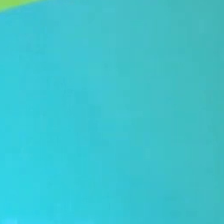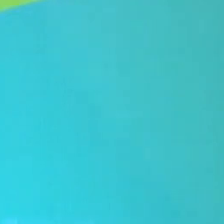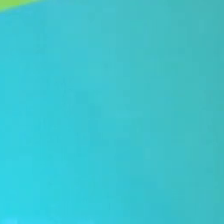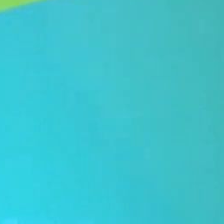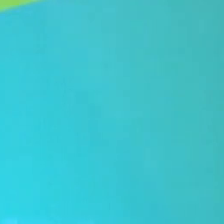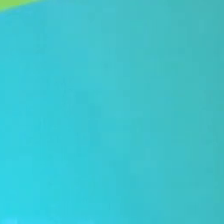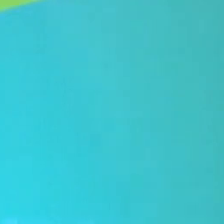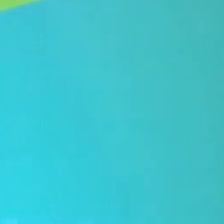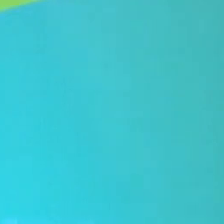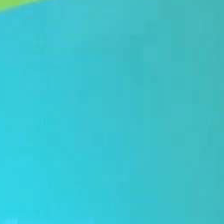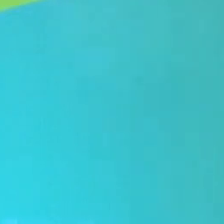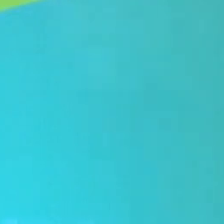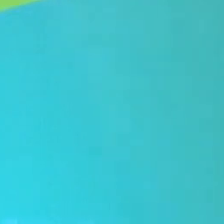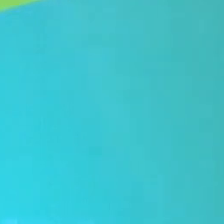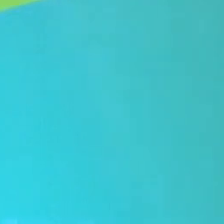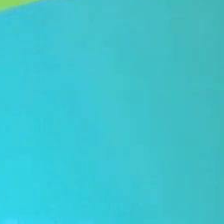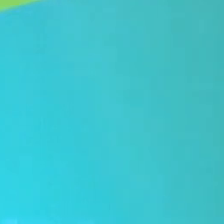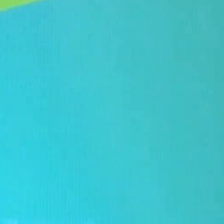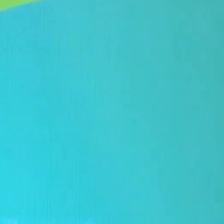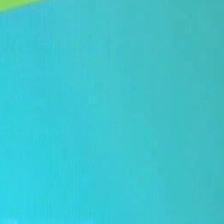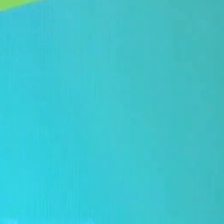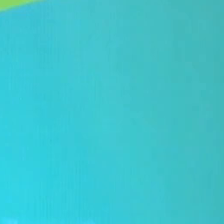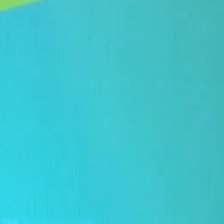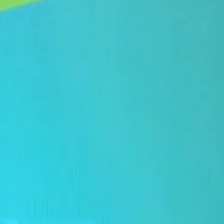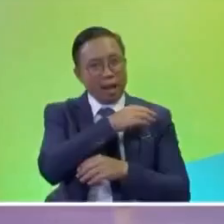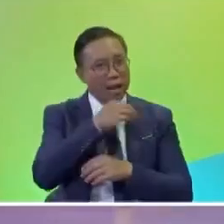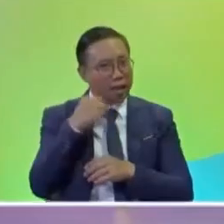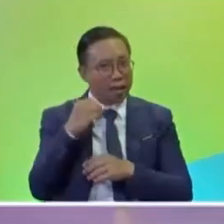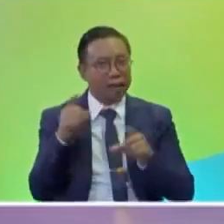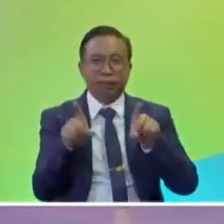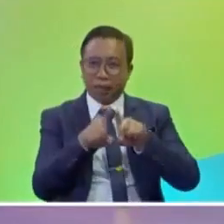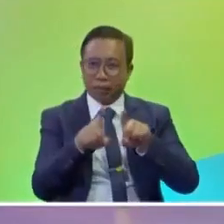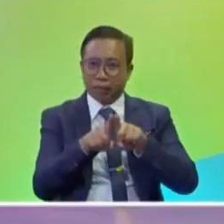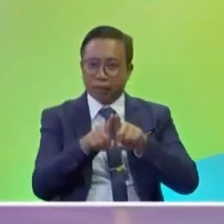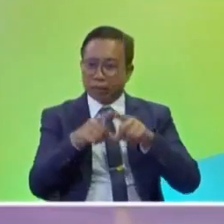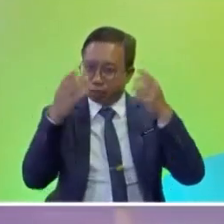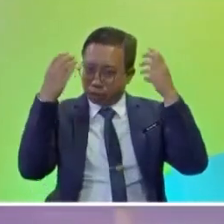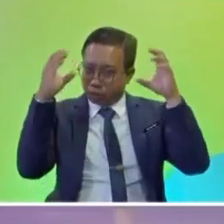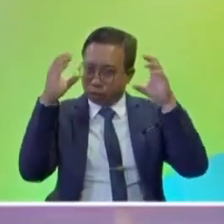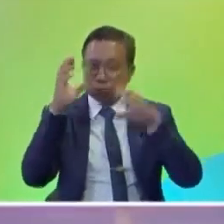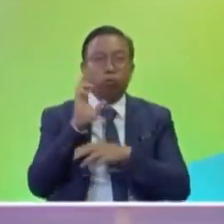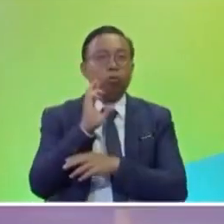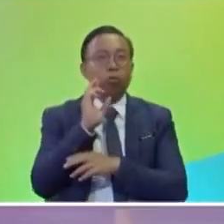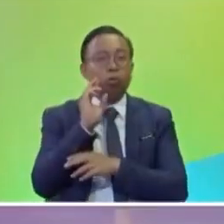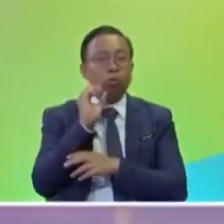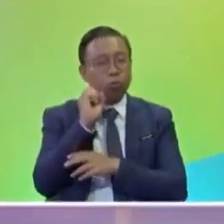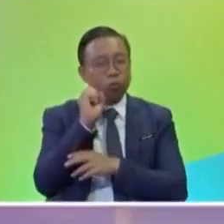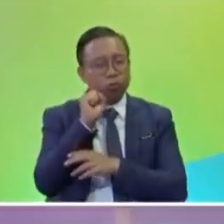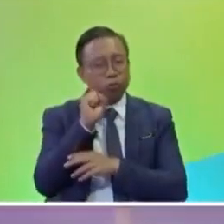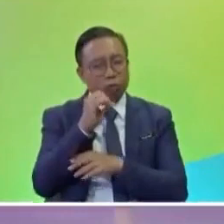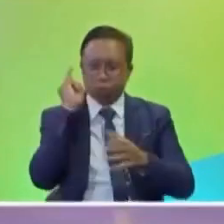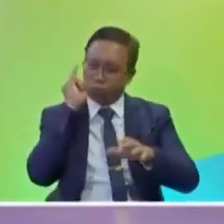tapi orang Perak, Mekemah. Dan bersama dengan saya Cikgu Rosyani tadi, Cikgu Rosyani dah janji